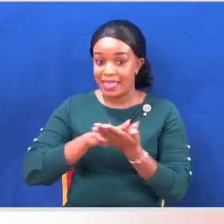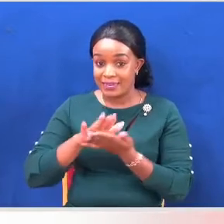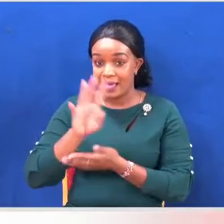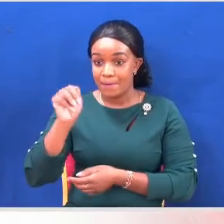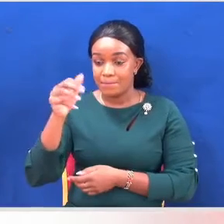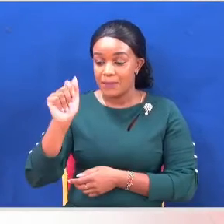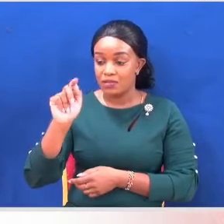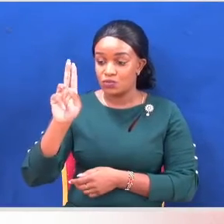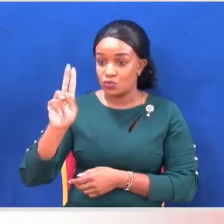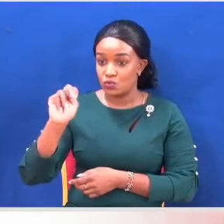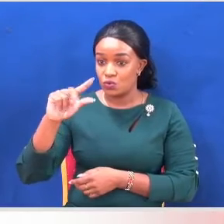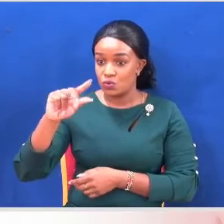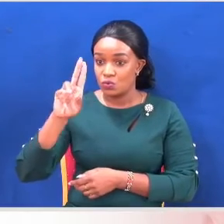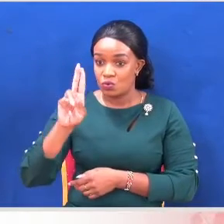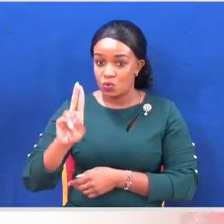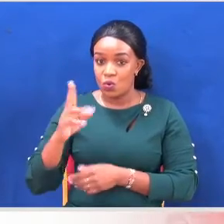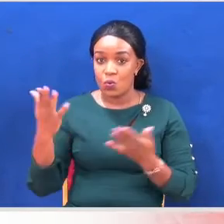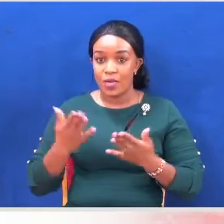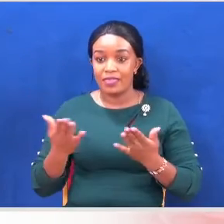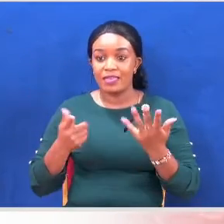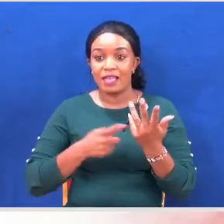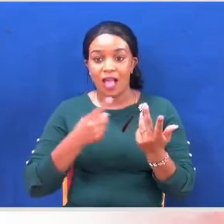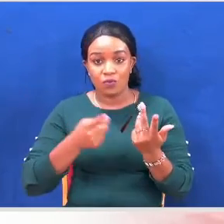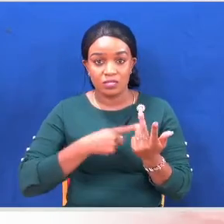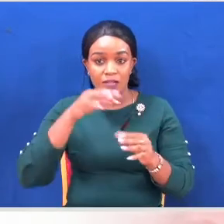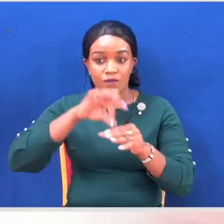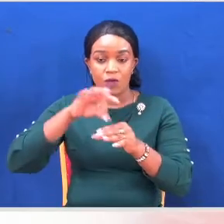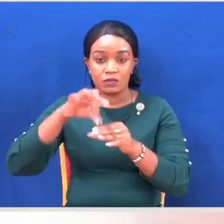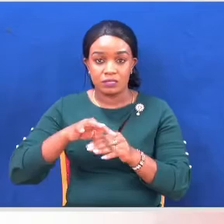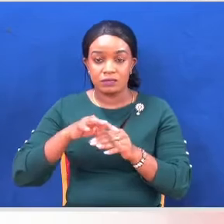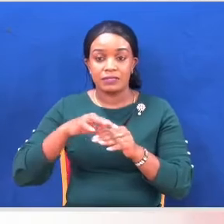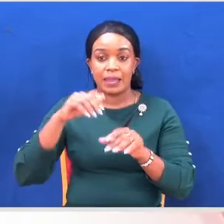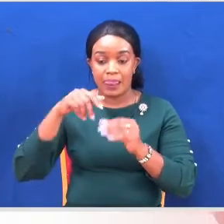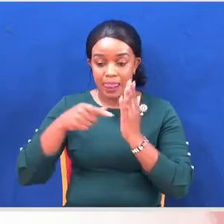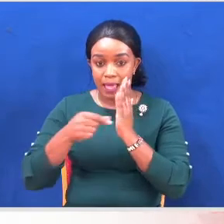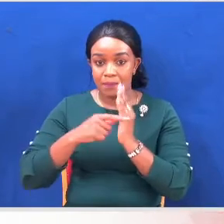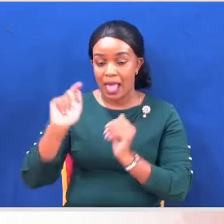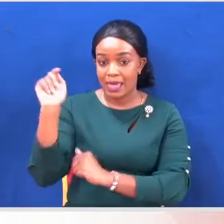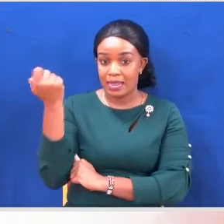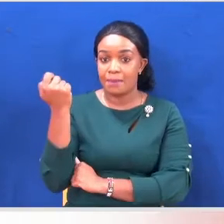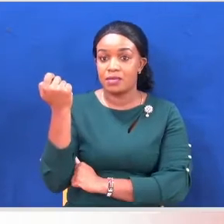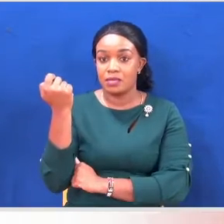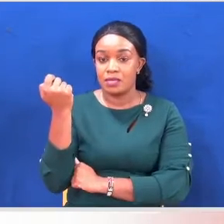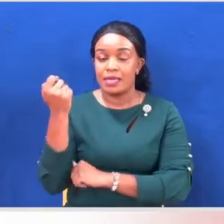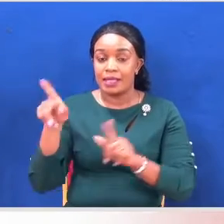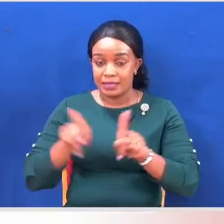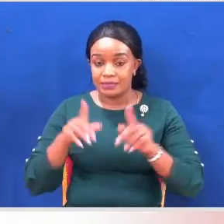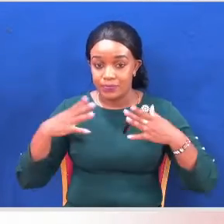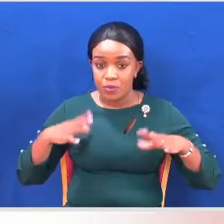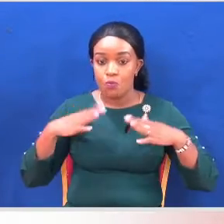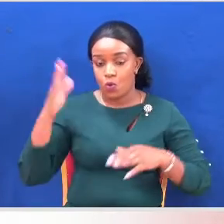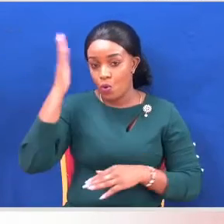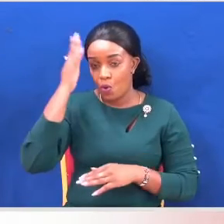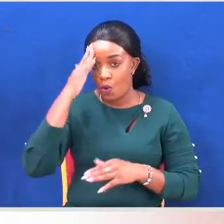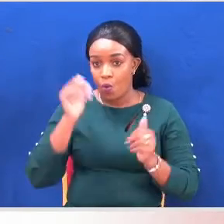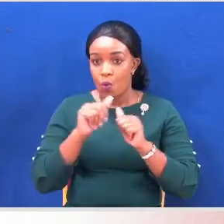Hiki ni kituo cha kuhesabia kura cha Harambee kama kinavyofahamika na wakazi hapa, lakini bila